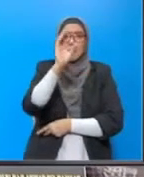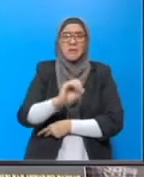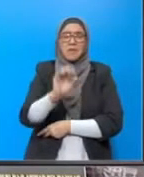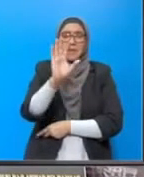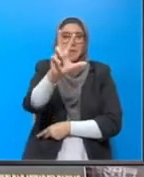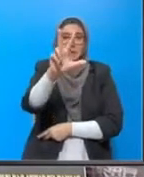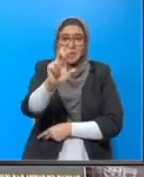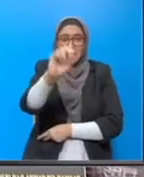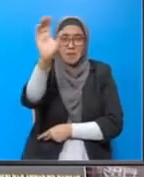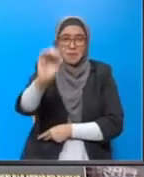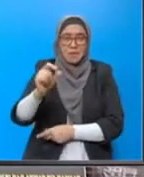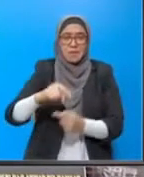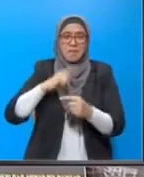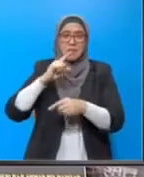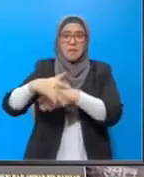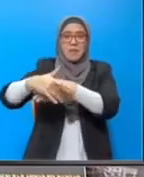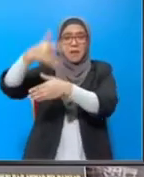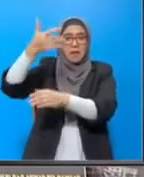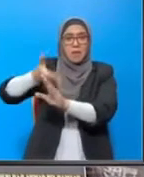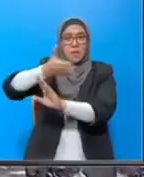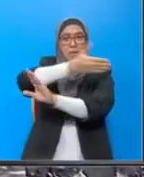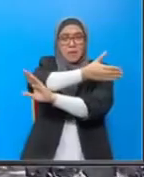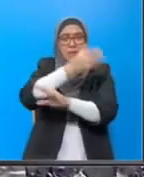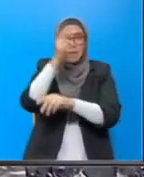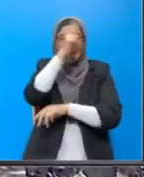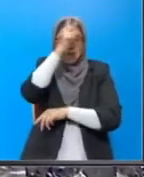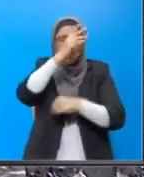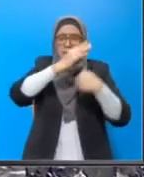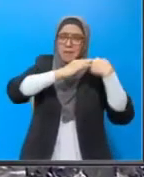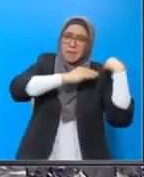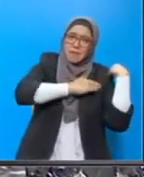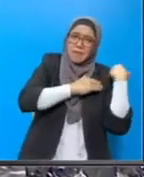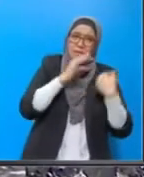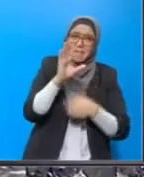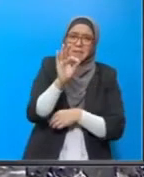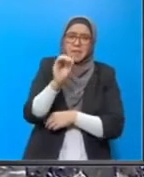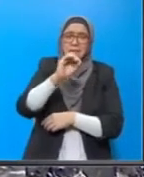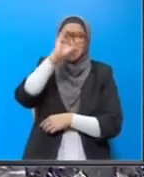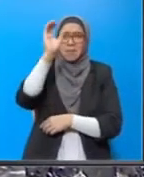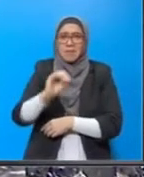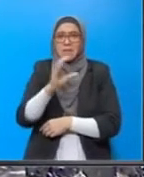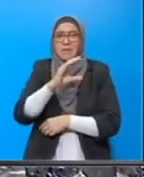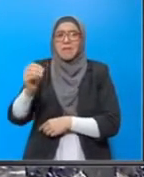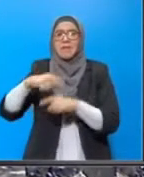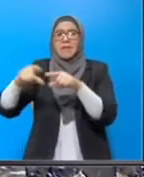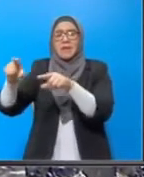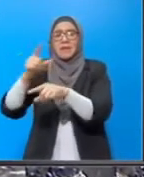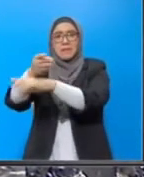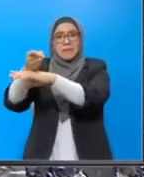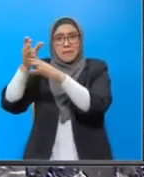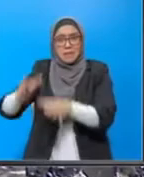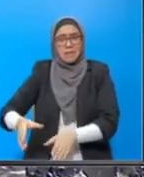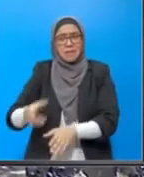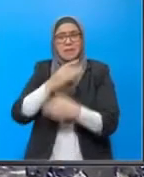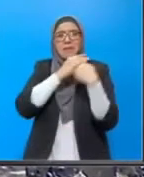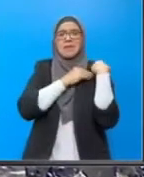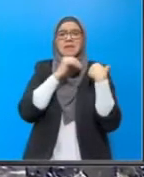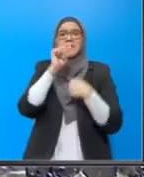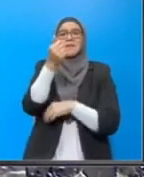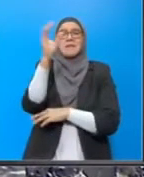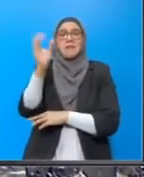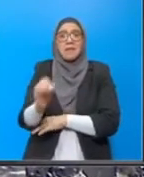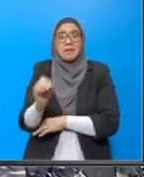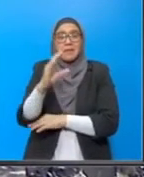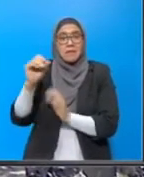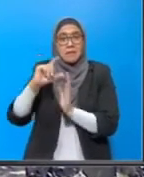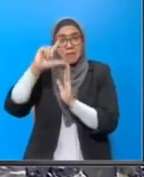90 ratus kosbin ternakkan dan 10 ratus lagi ditanggung oleh peternak seterusnya peternak dikehendaki